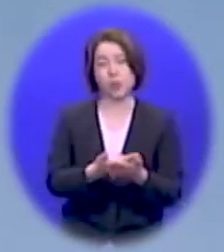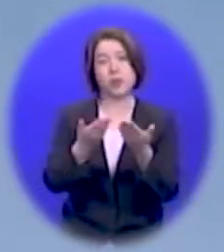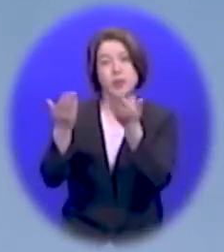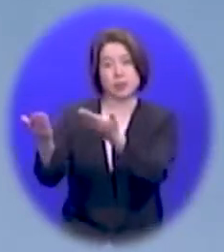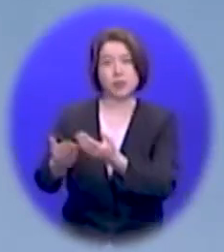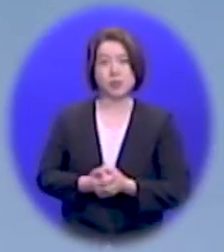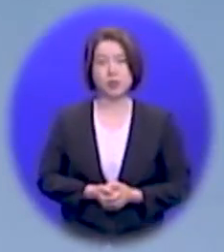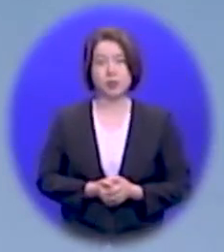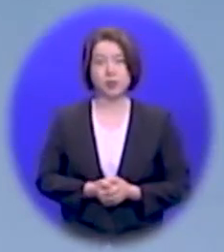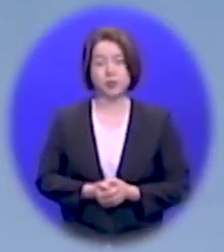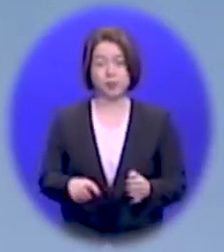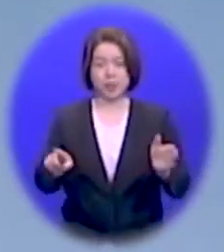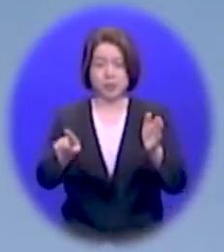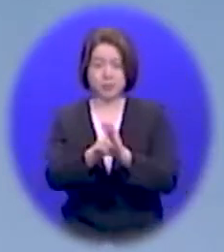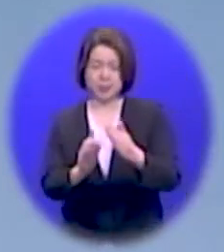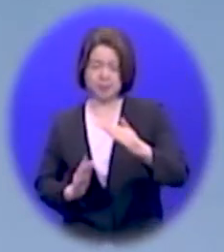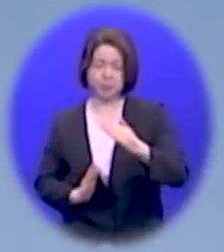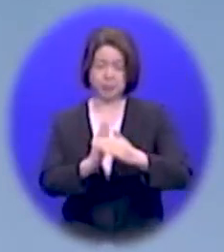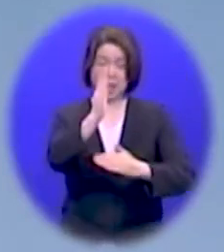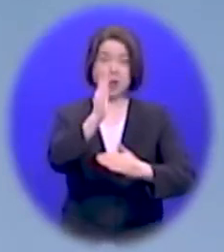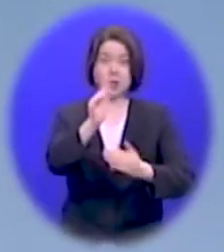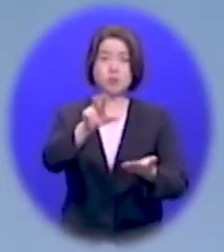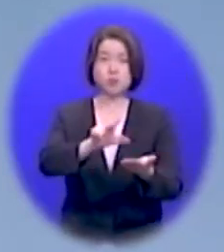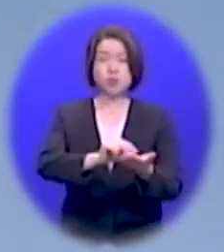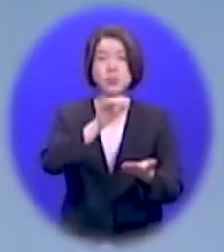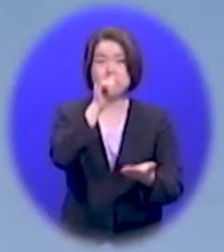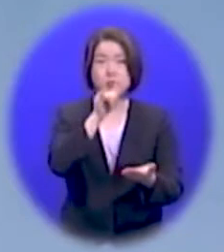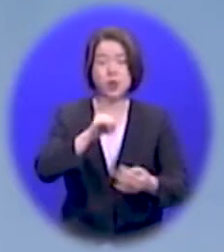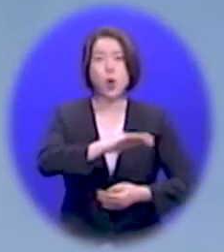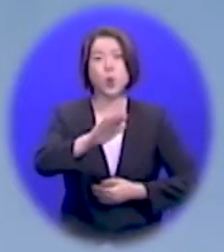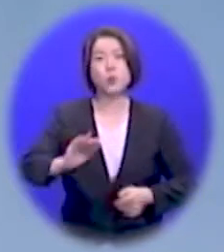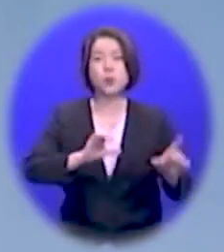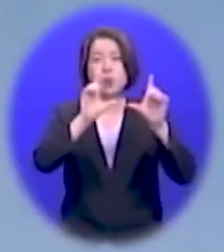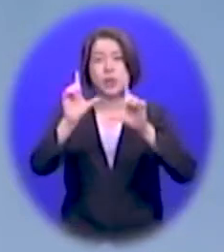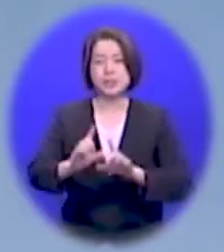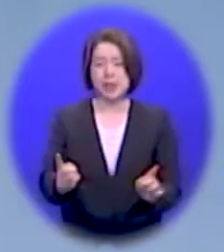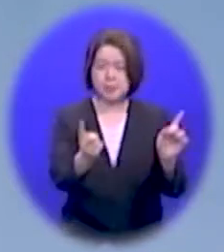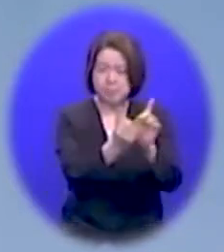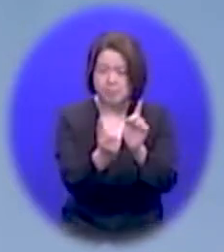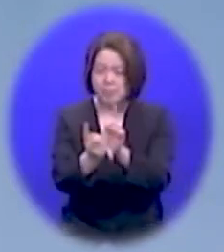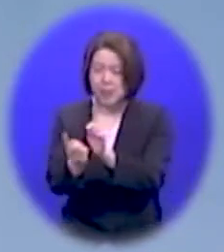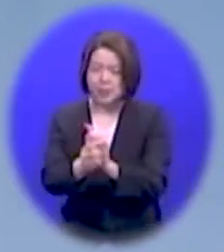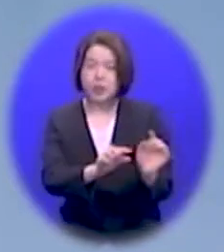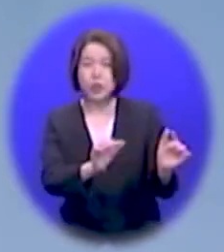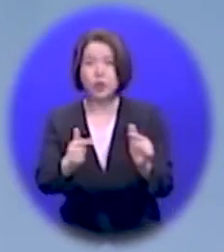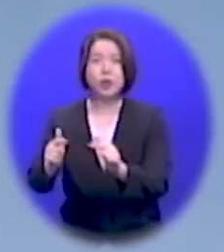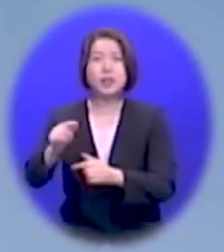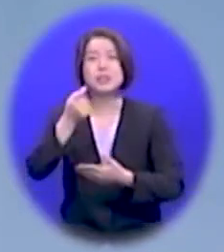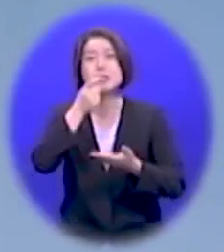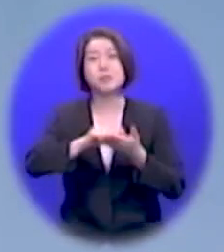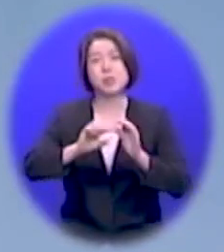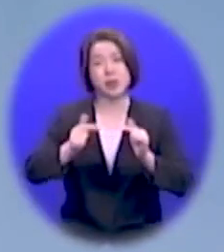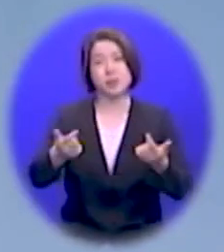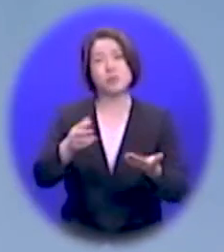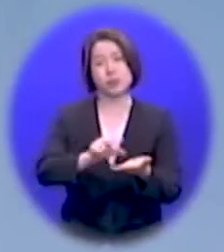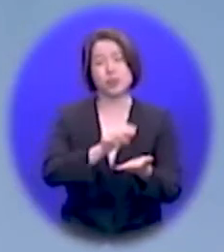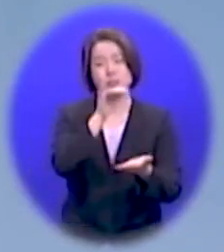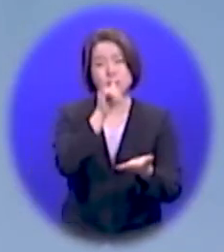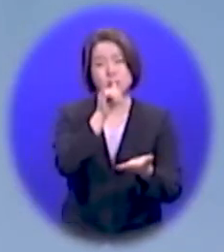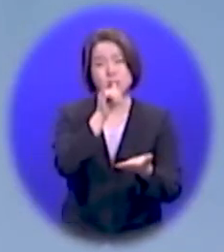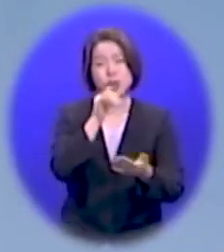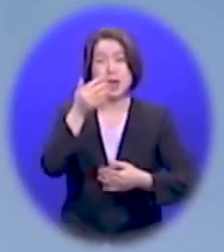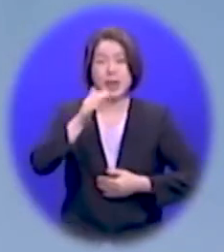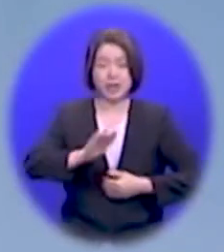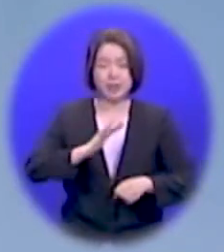믿음으로 뛰어넘어야 할 문제들이 있습니다 우리의 삶에 닥치는 여러가지 쉽지 않은 문제들이 있지만 하나님은